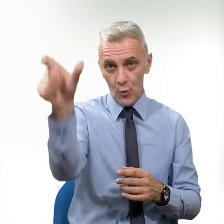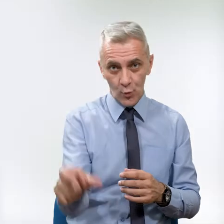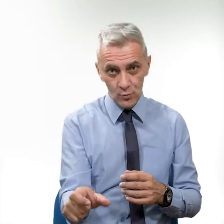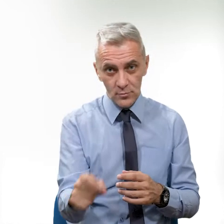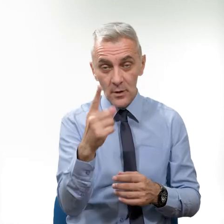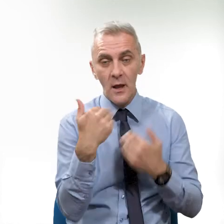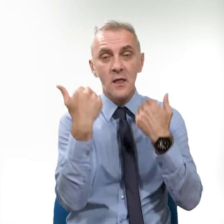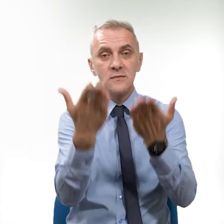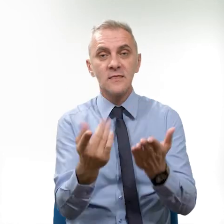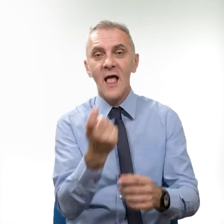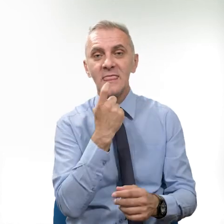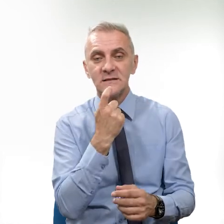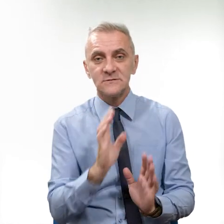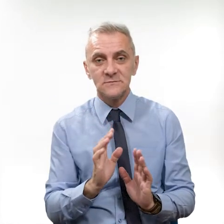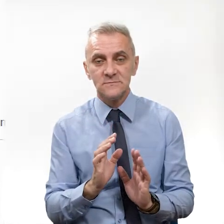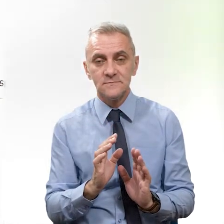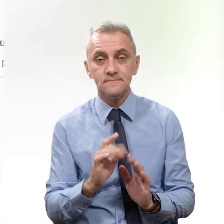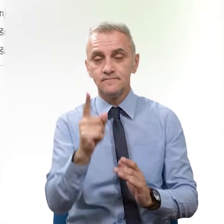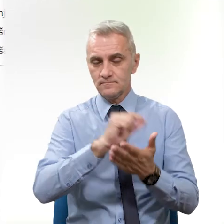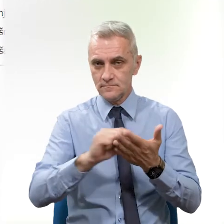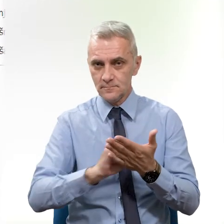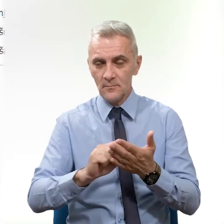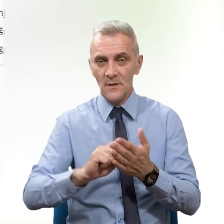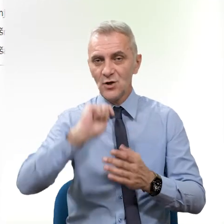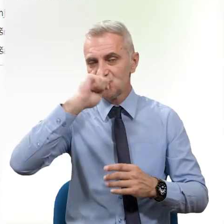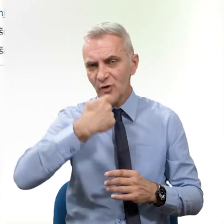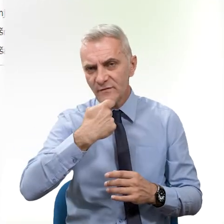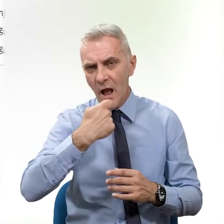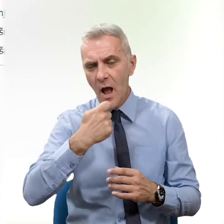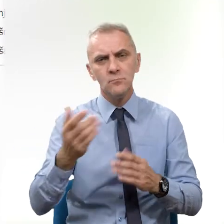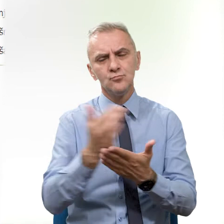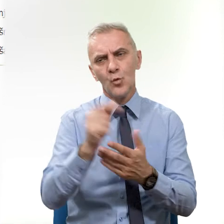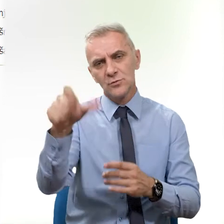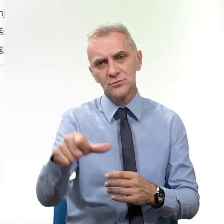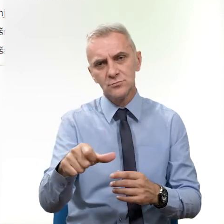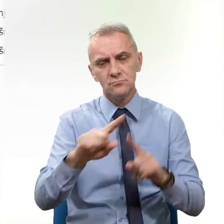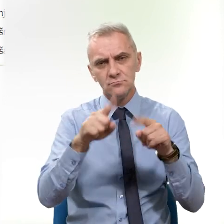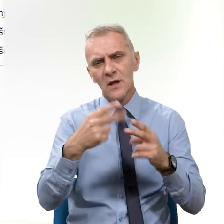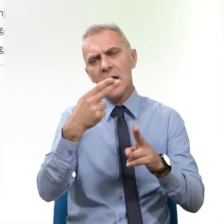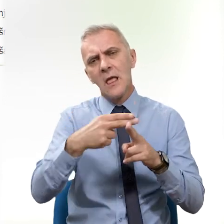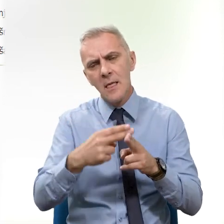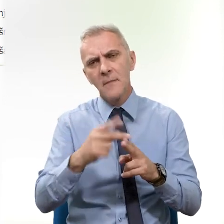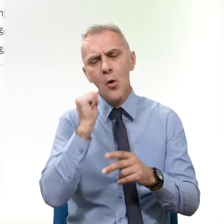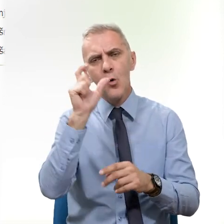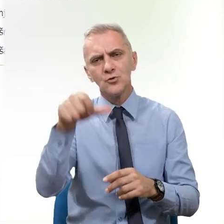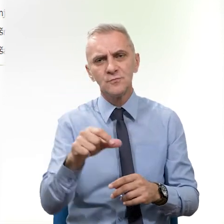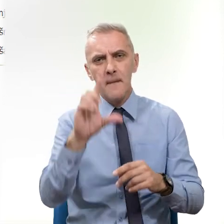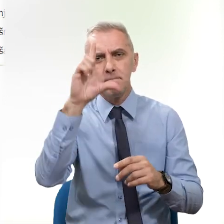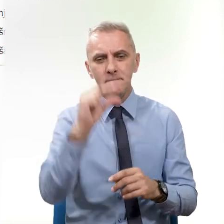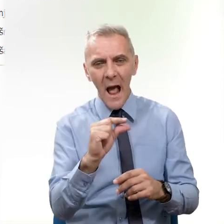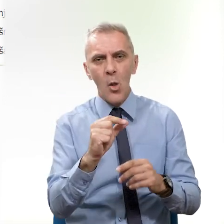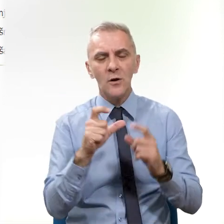i dodijeliti jezik. Upisati lozinku ili šifru korisnika u obliku imena osobe malim